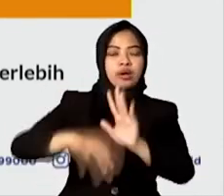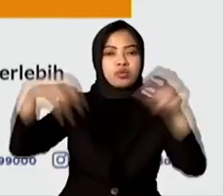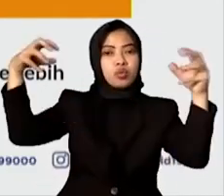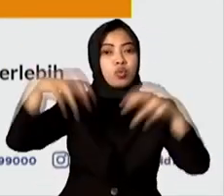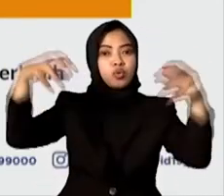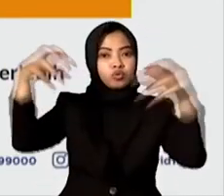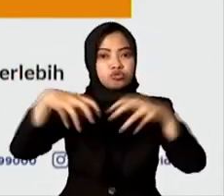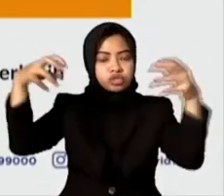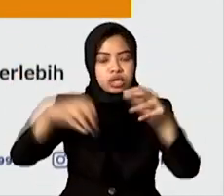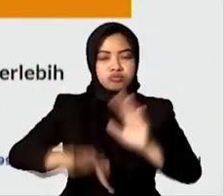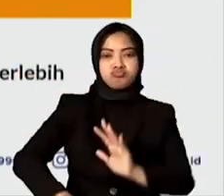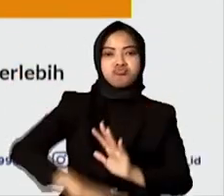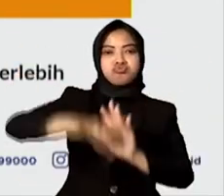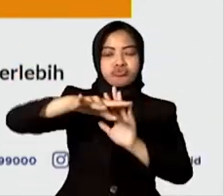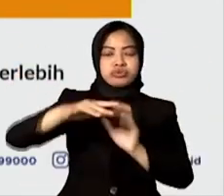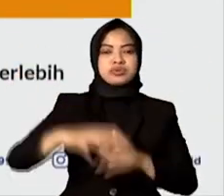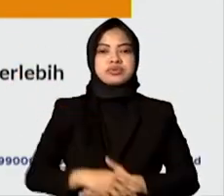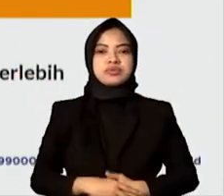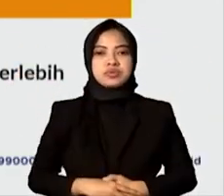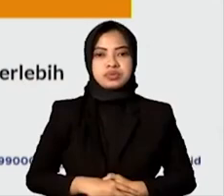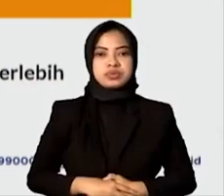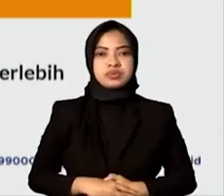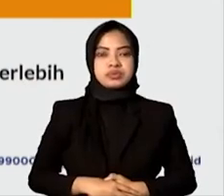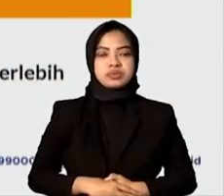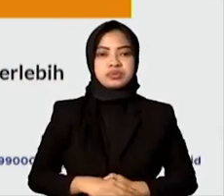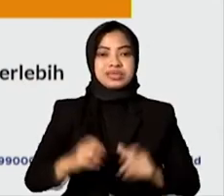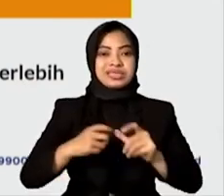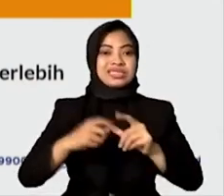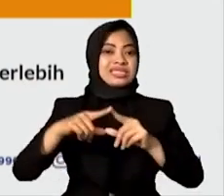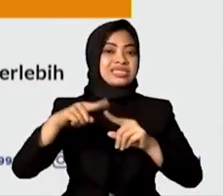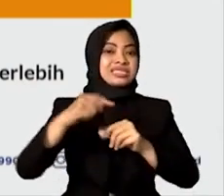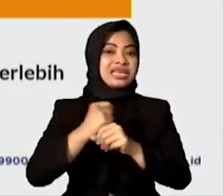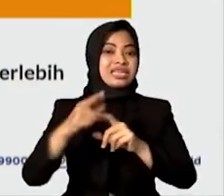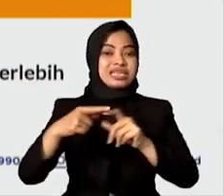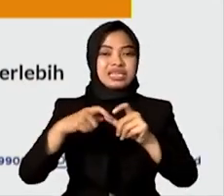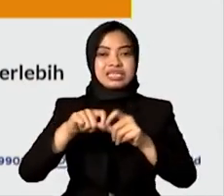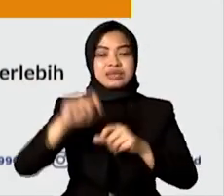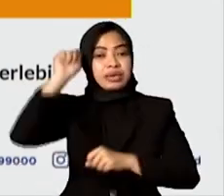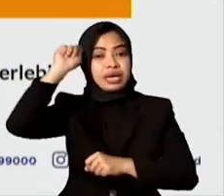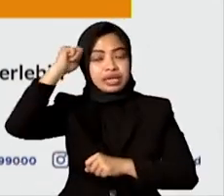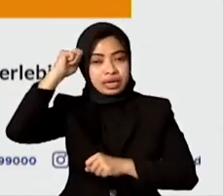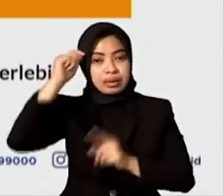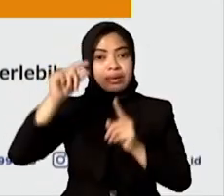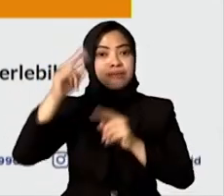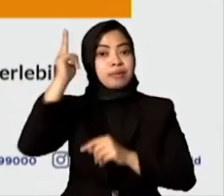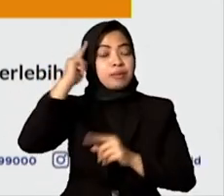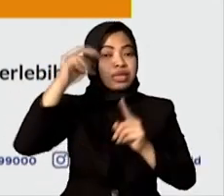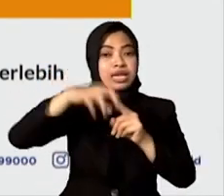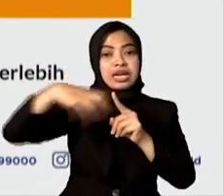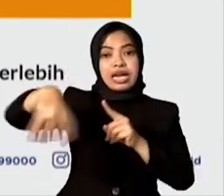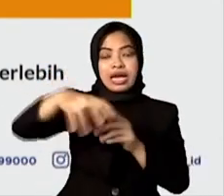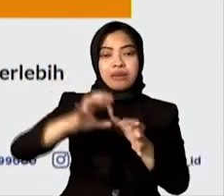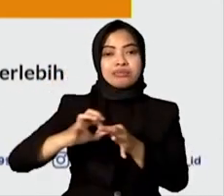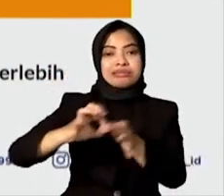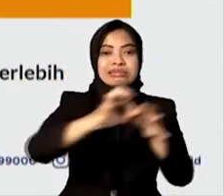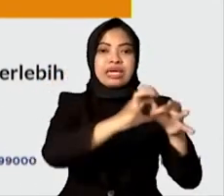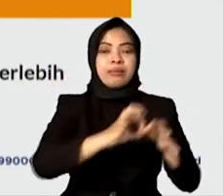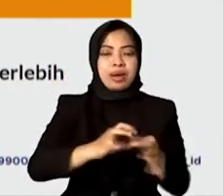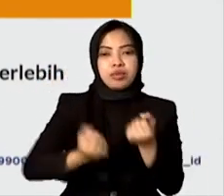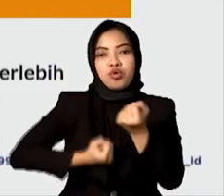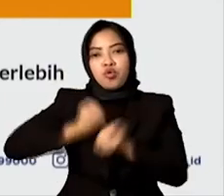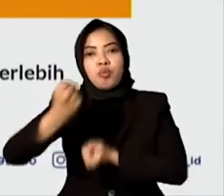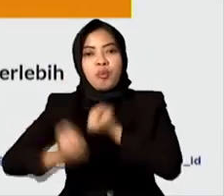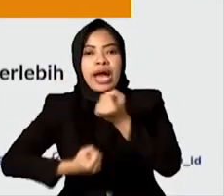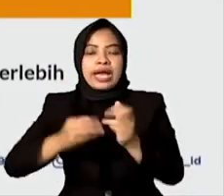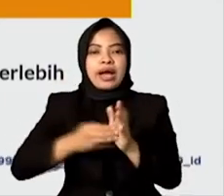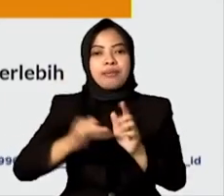masa-masa yang akan datang ini Satgas juga menghimbau dan bersama pihak lain yang terkait dalam